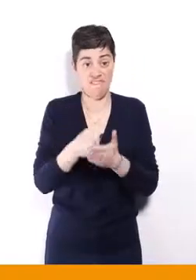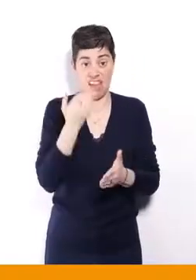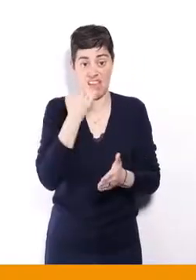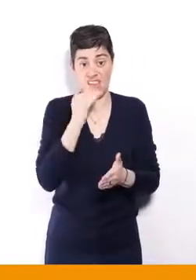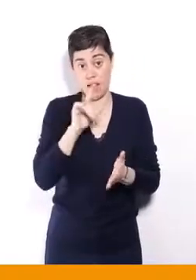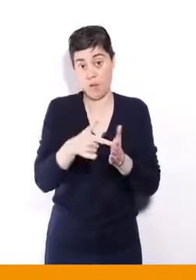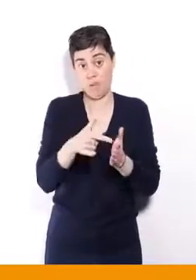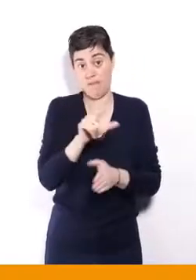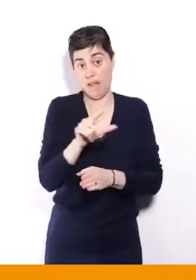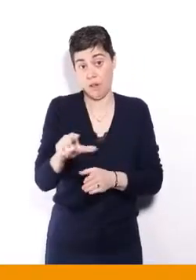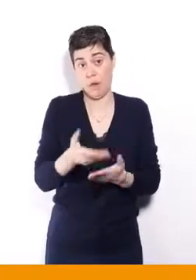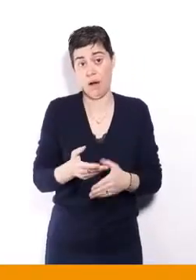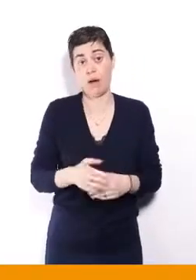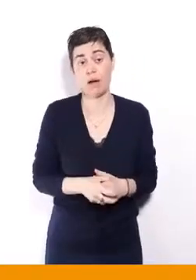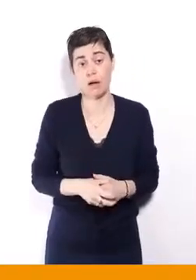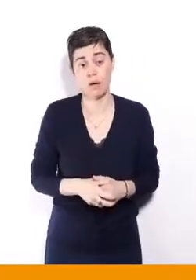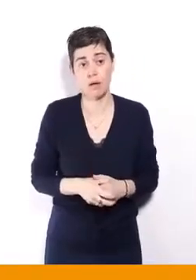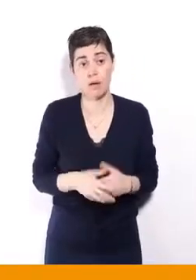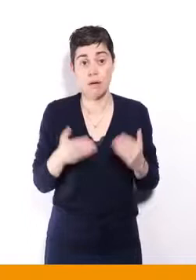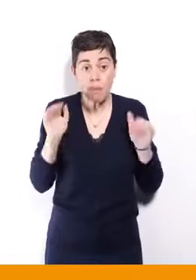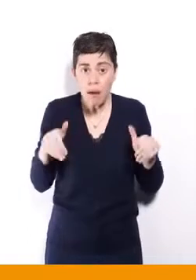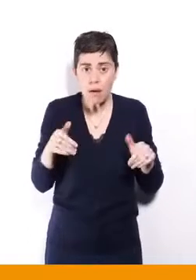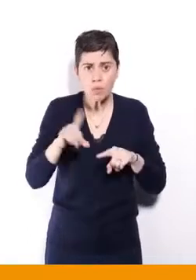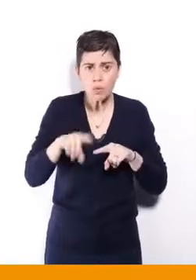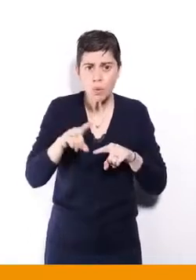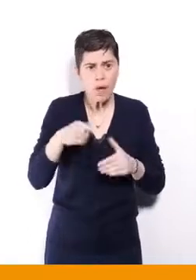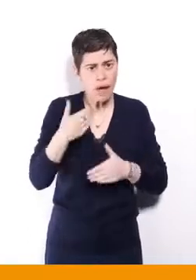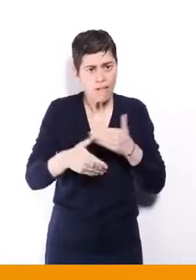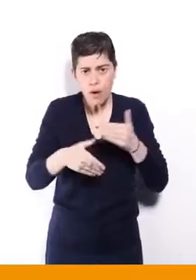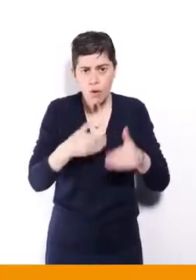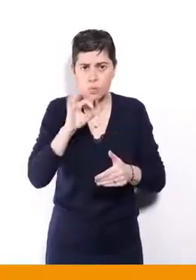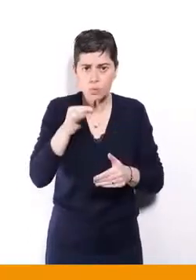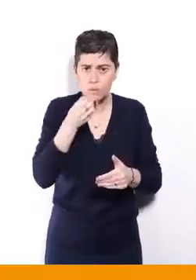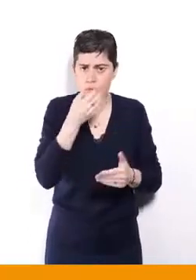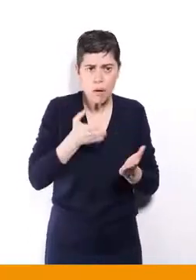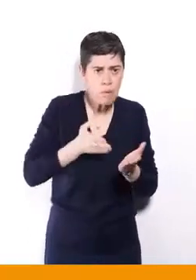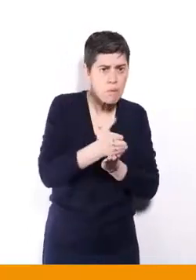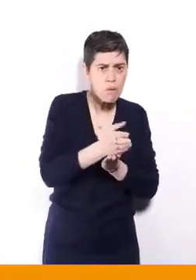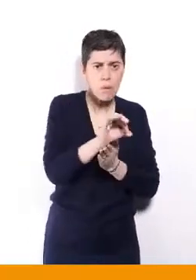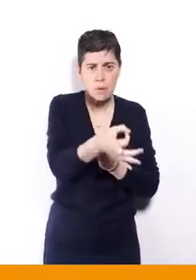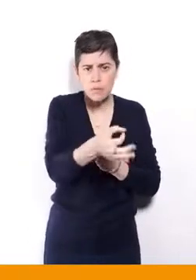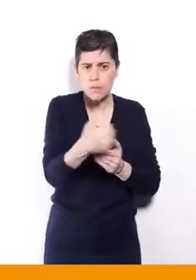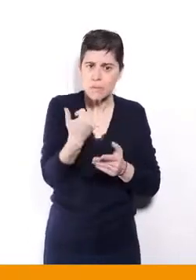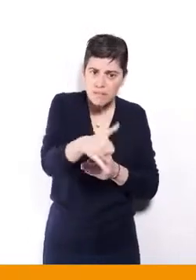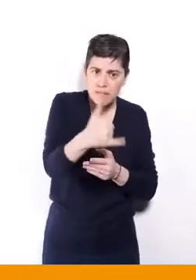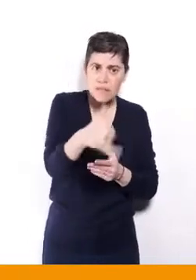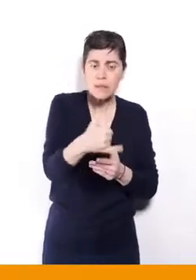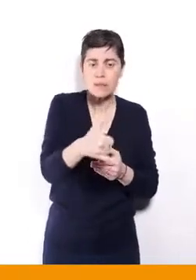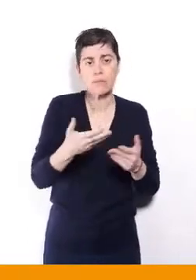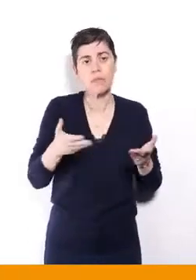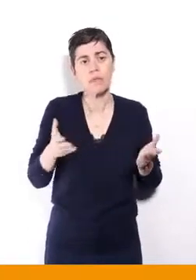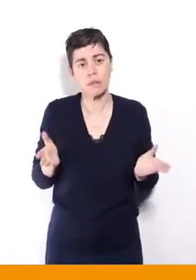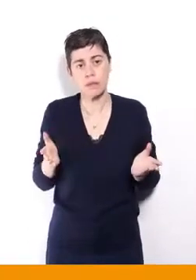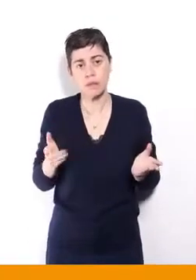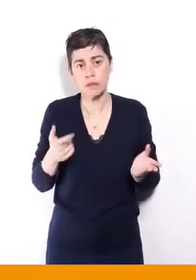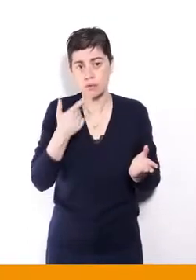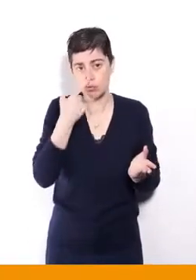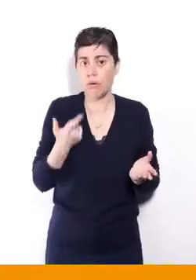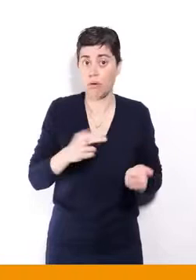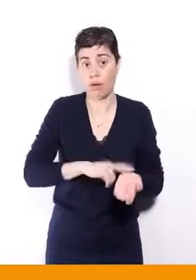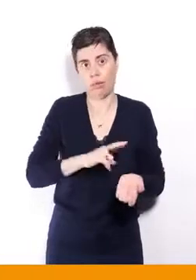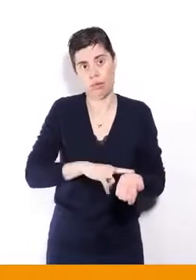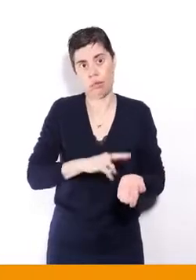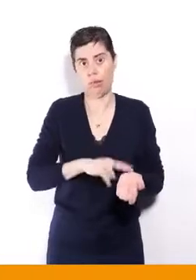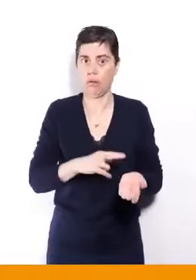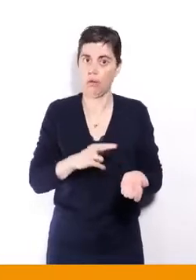2022, même si les choses avancent et vont dans le bon sens. Mais au rythme où nous sommes partis, ça va mettre des dizaines et des